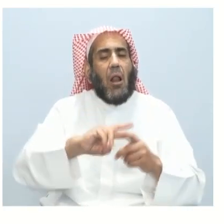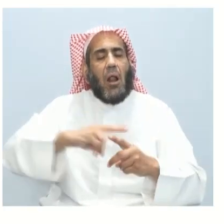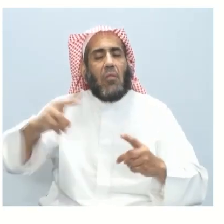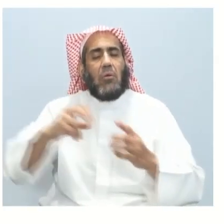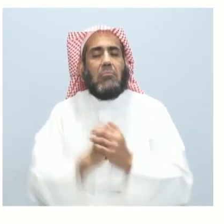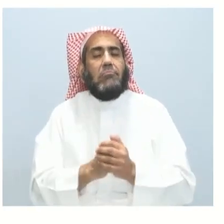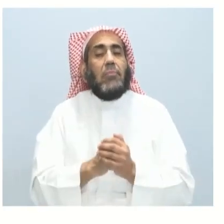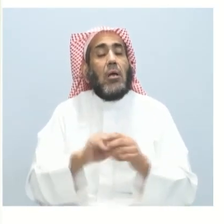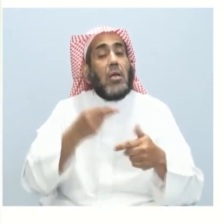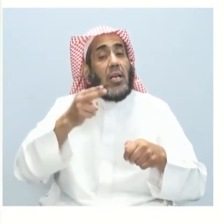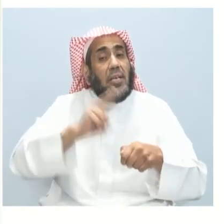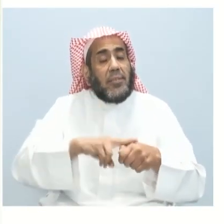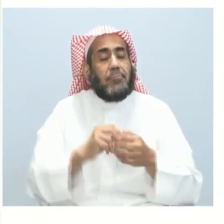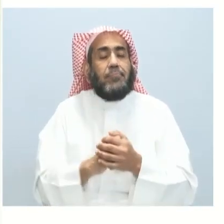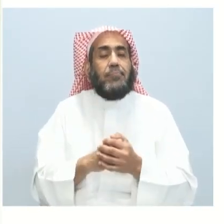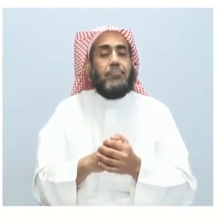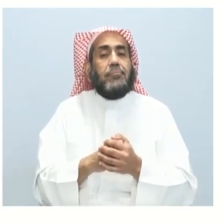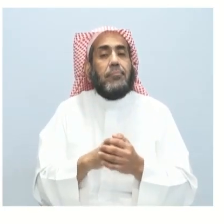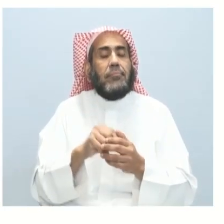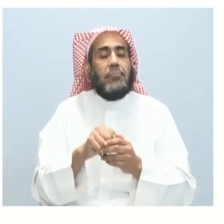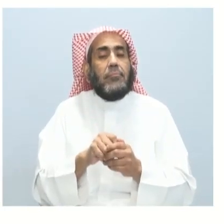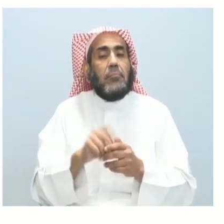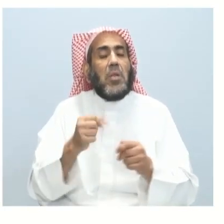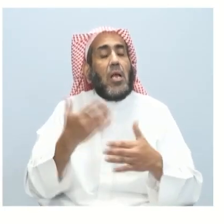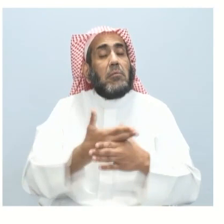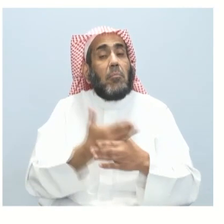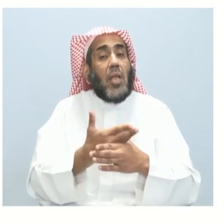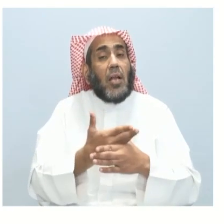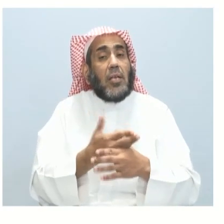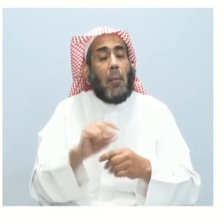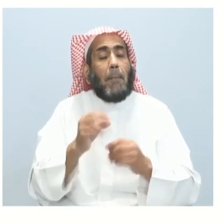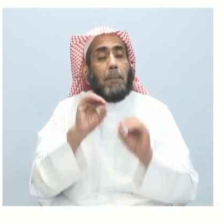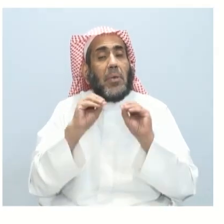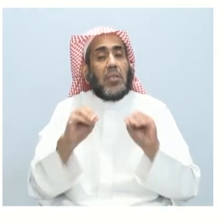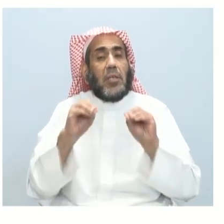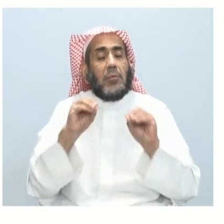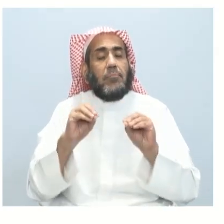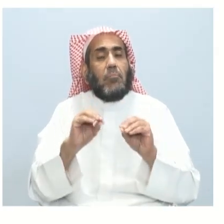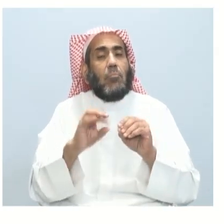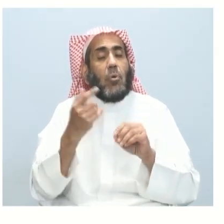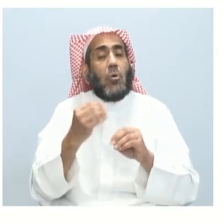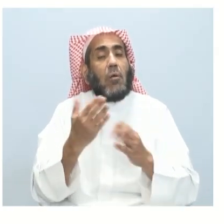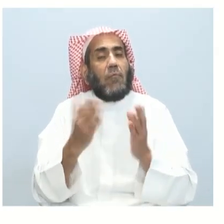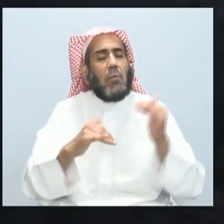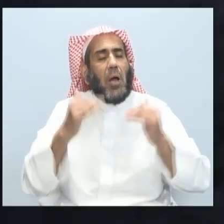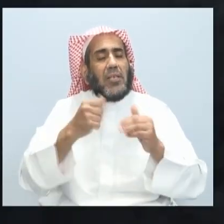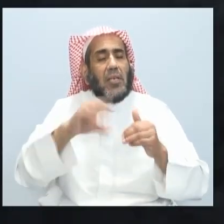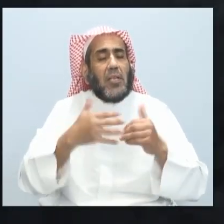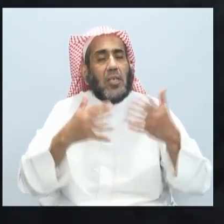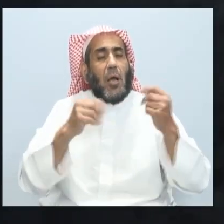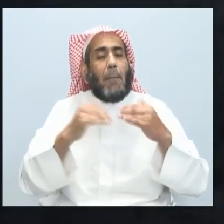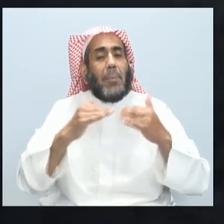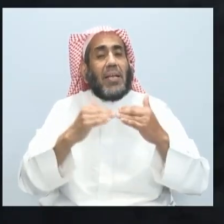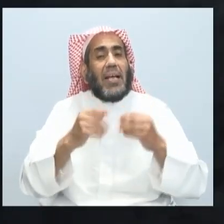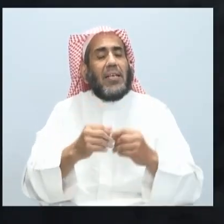اخرى ايضا من اسباب ذلك او مما تكلمنا او مما ذكر ايضا في مقاييس نقد الشعر مقياس